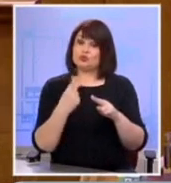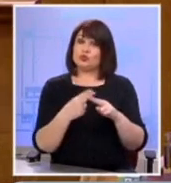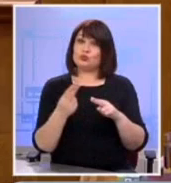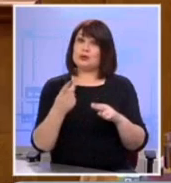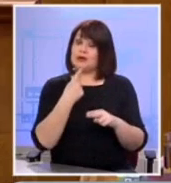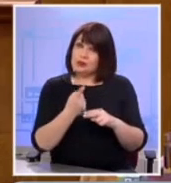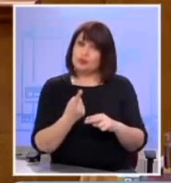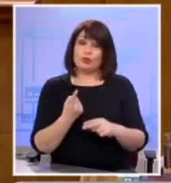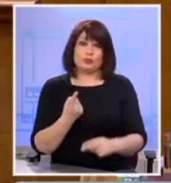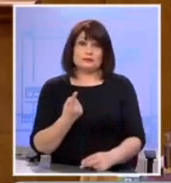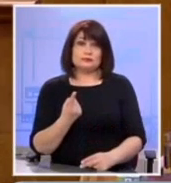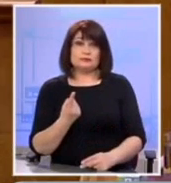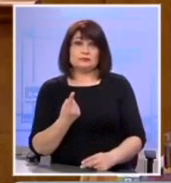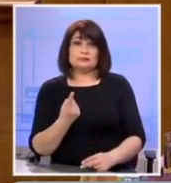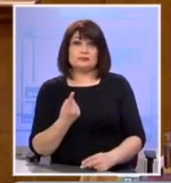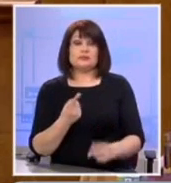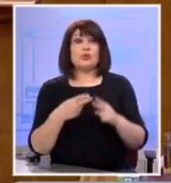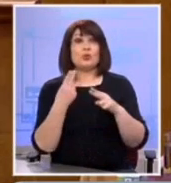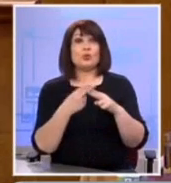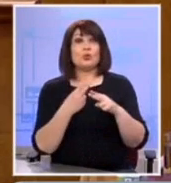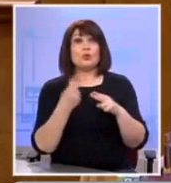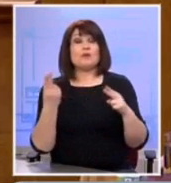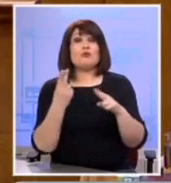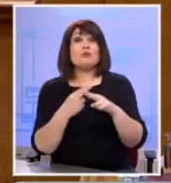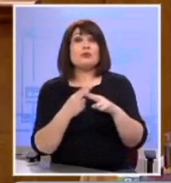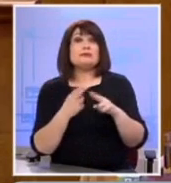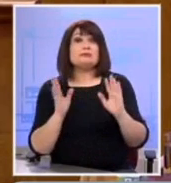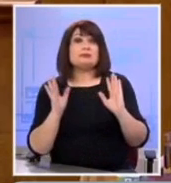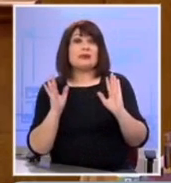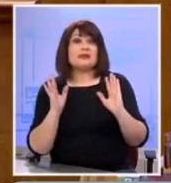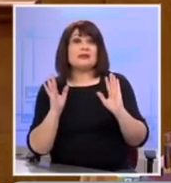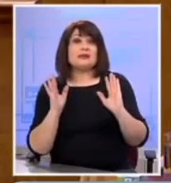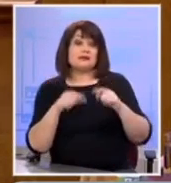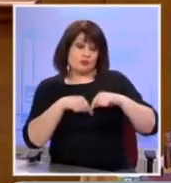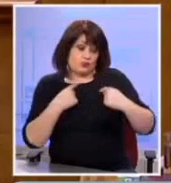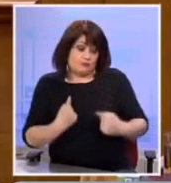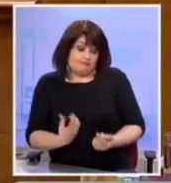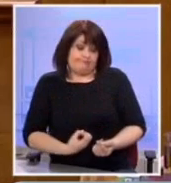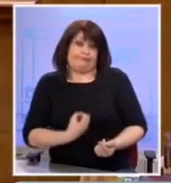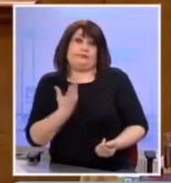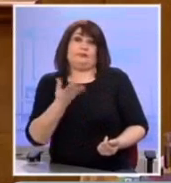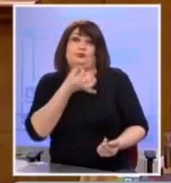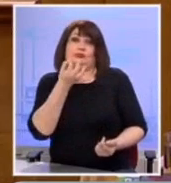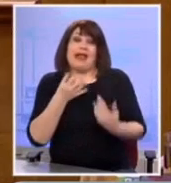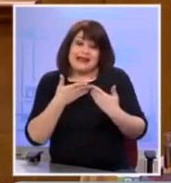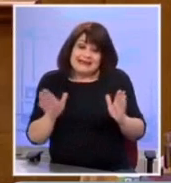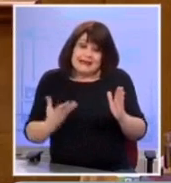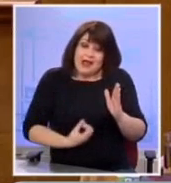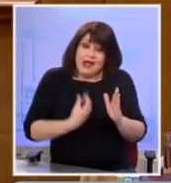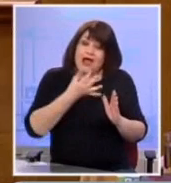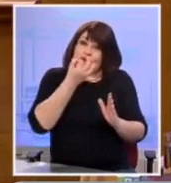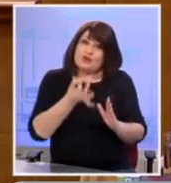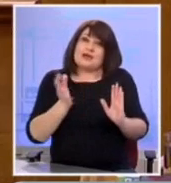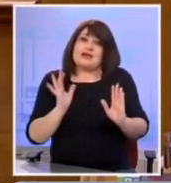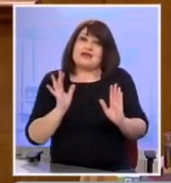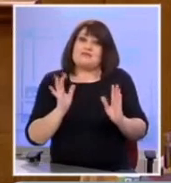μου την έκφραση, τον De Profundis, από την καρδιά του, από μέσα, και λέει προς τον ελληνικό λαό, παιδιά, έγινε αυτό,